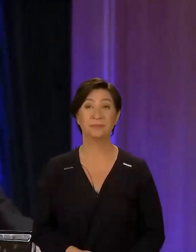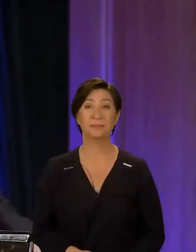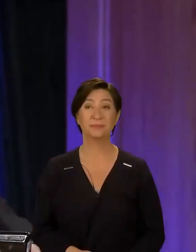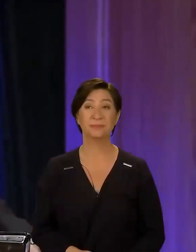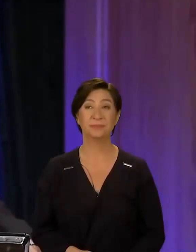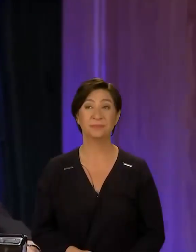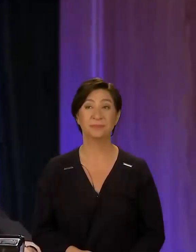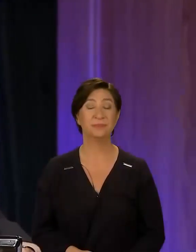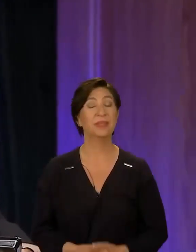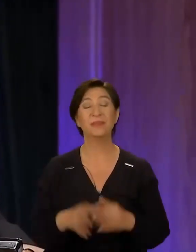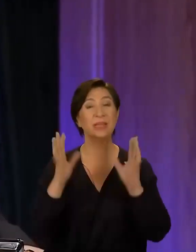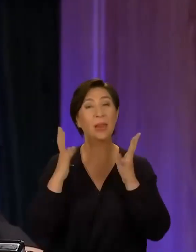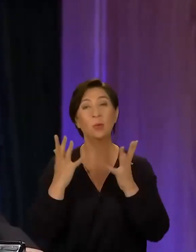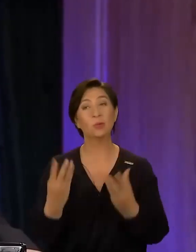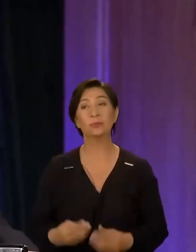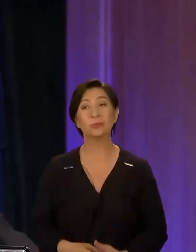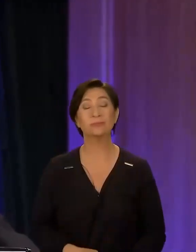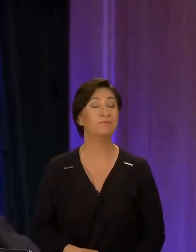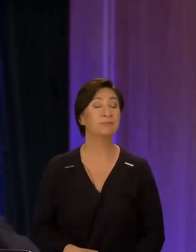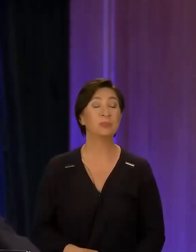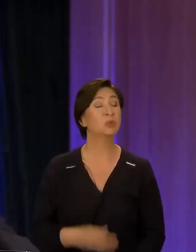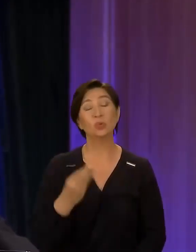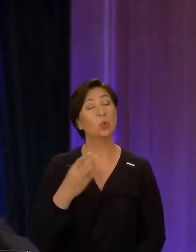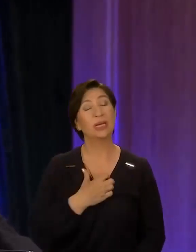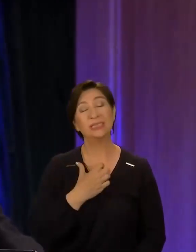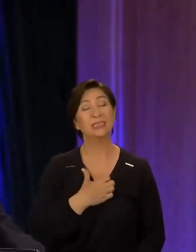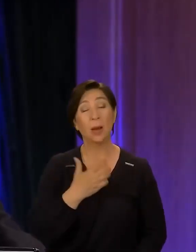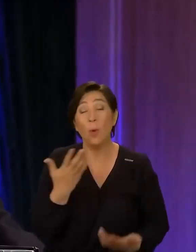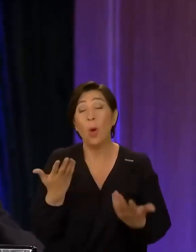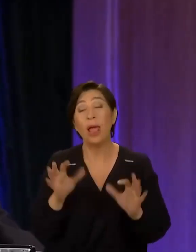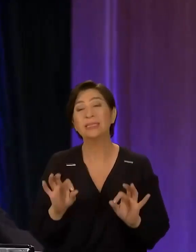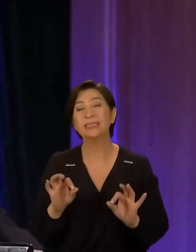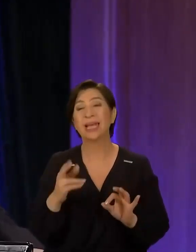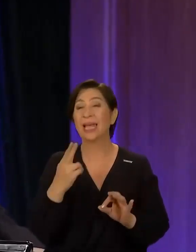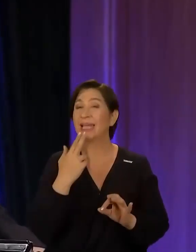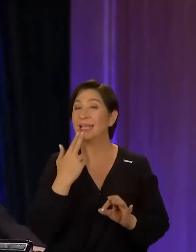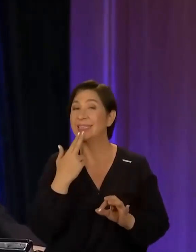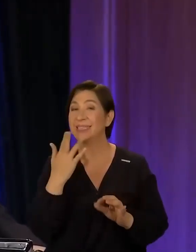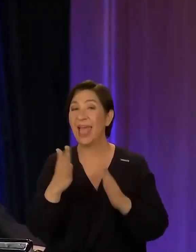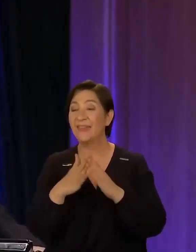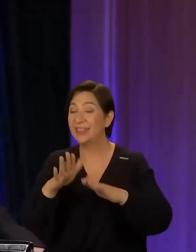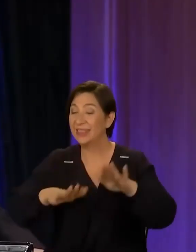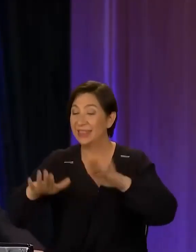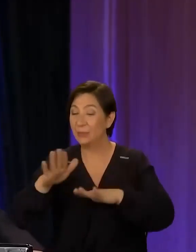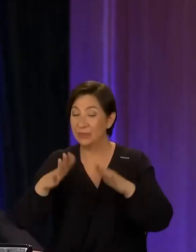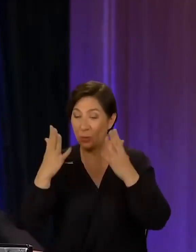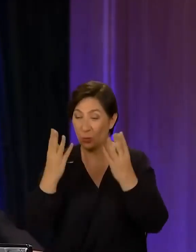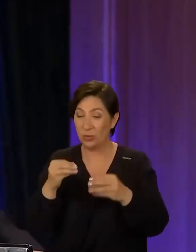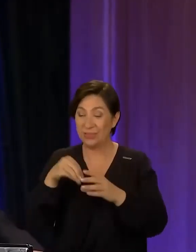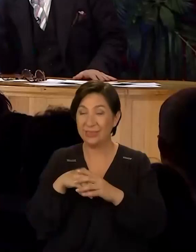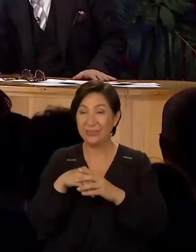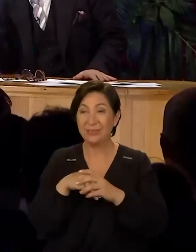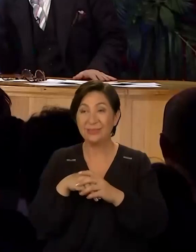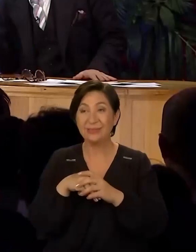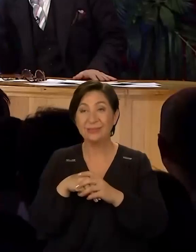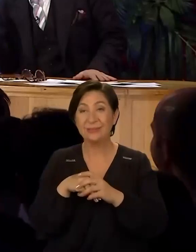Deliriyoruz herhalde. Hı? Deliriyoruz evet. Çok acı ama öyleyiz yani. Kadın evini temiz bulduğu için